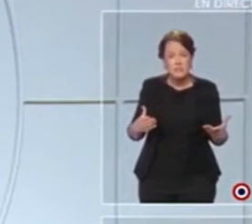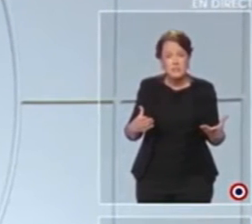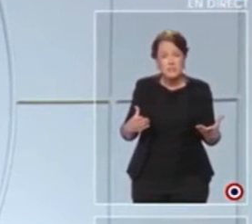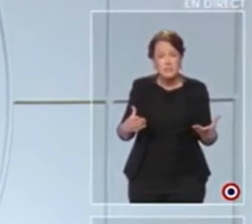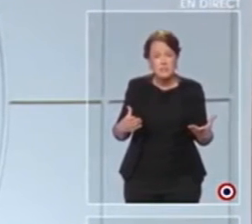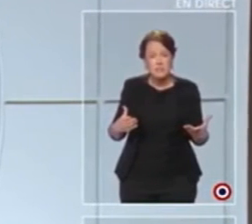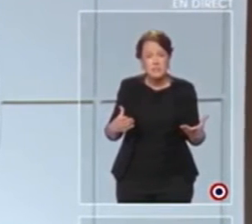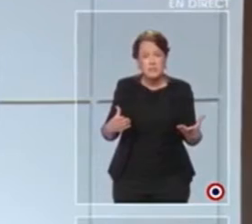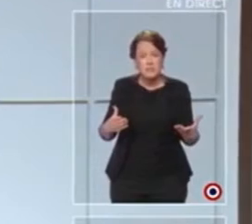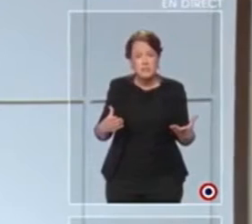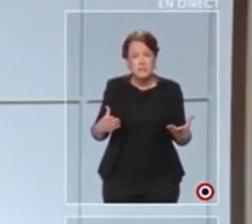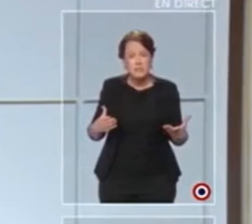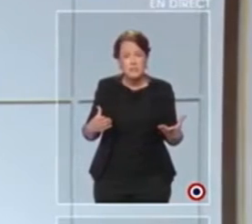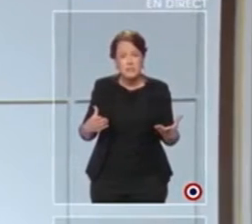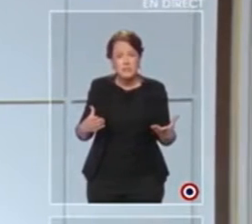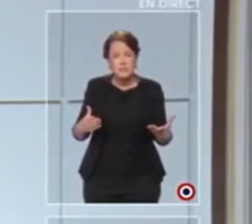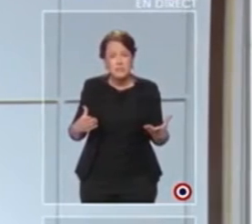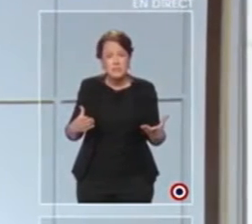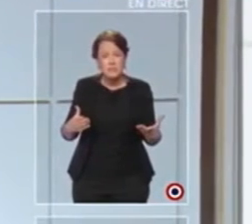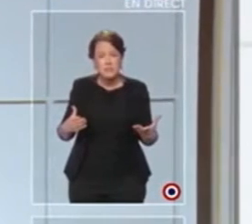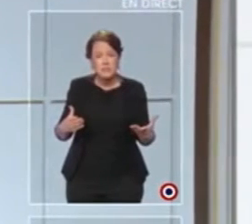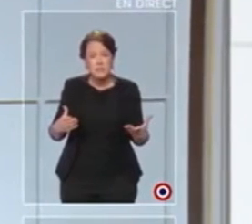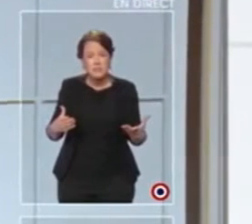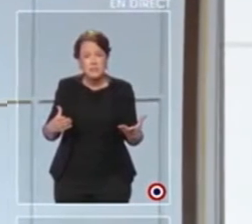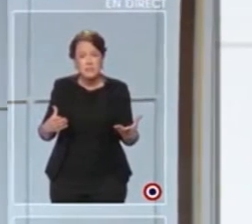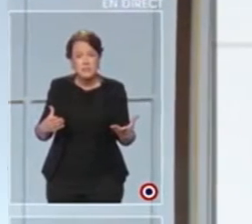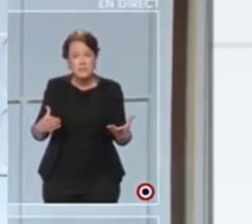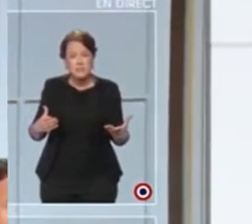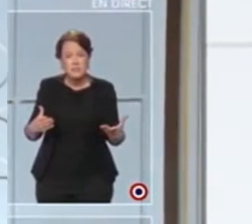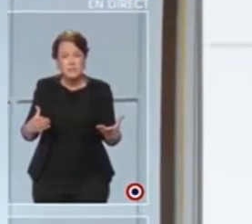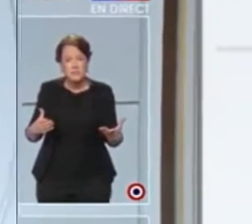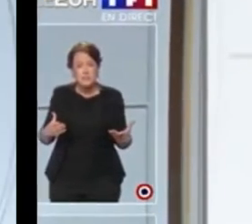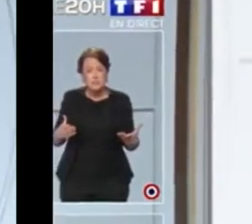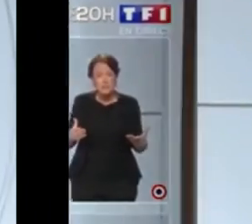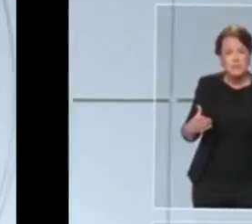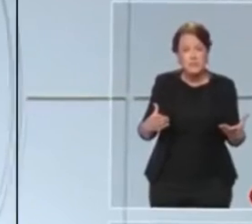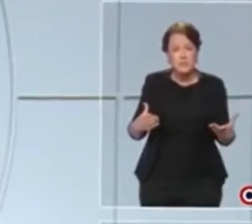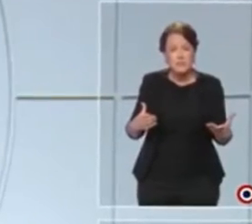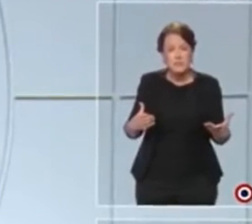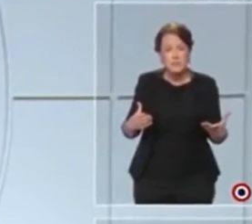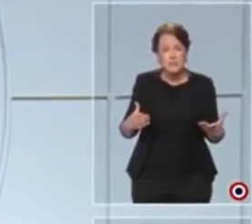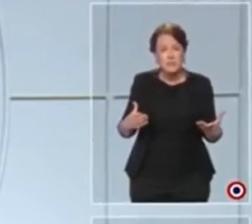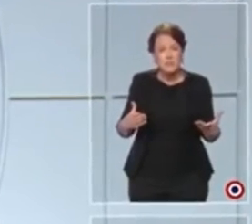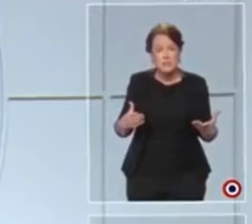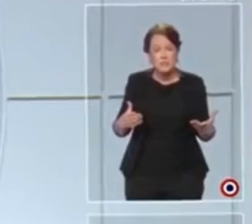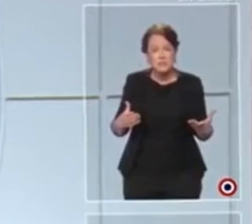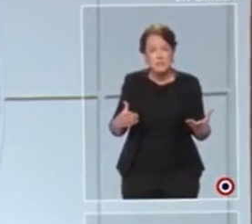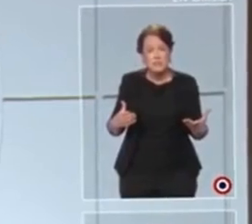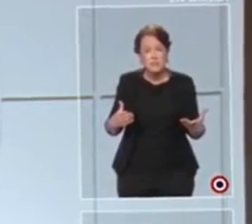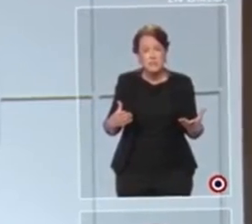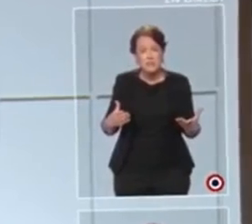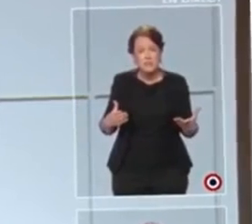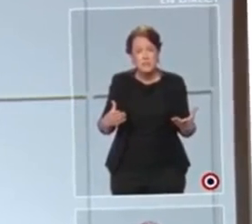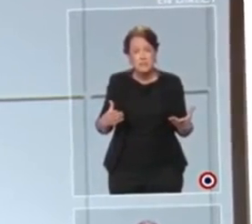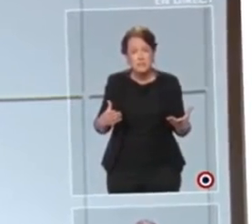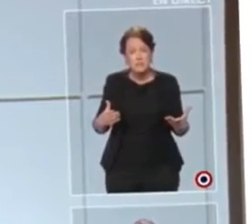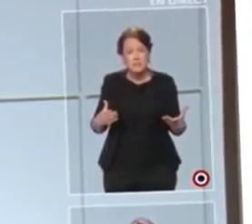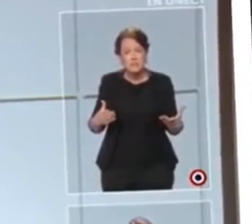Ainsi, BFM TV a été la plus regardée en rassemblant 963 000 personnes sur la tranche